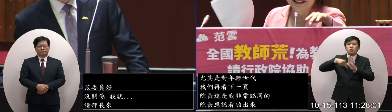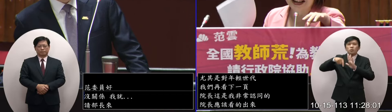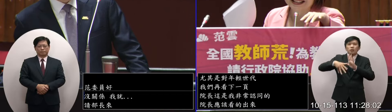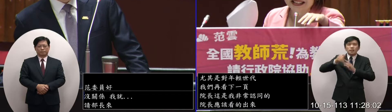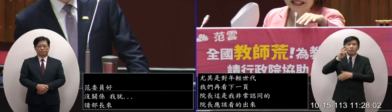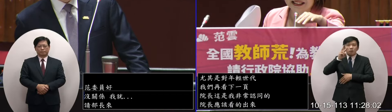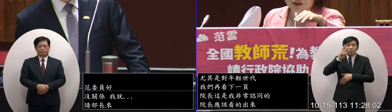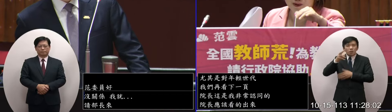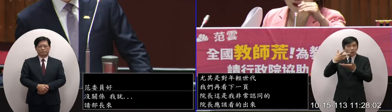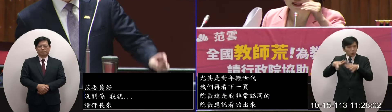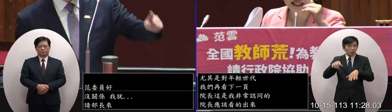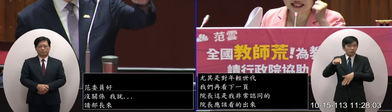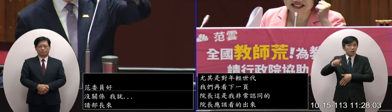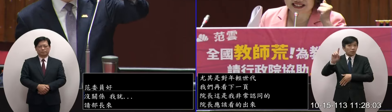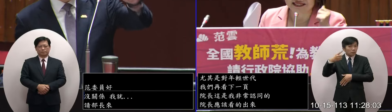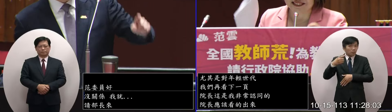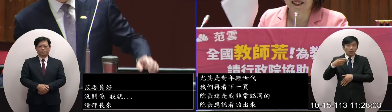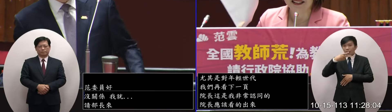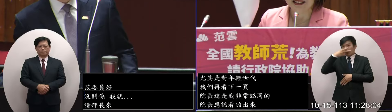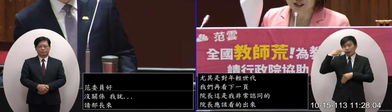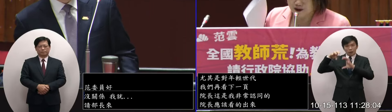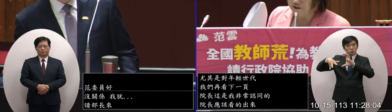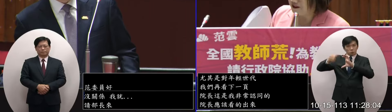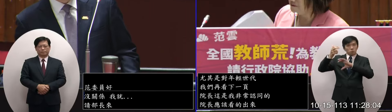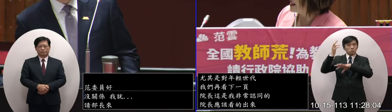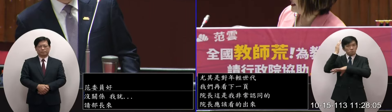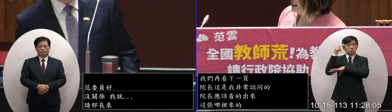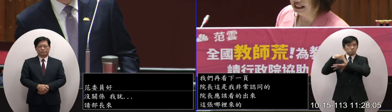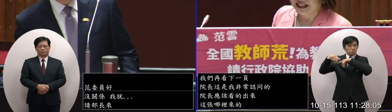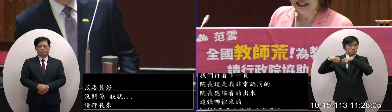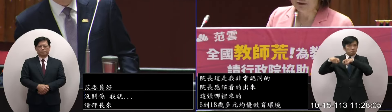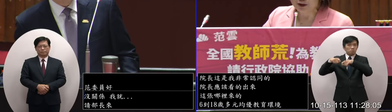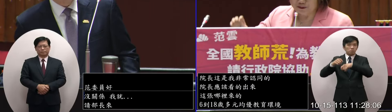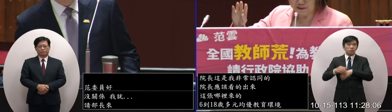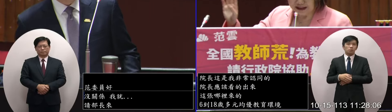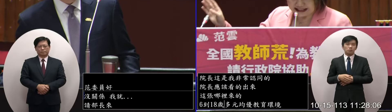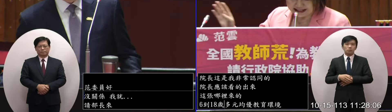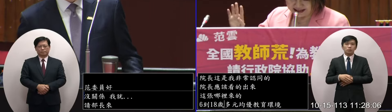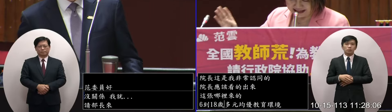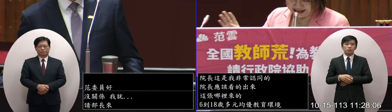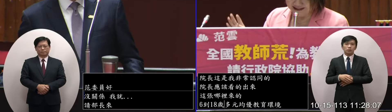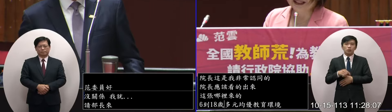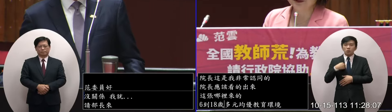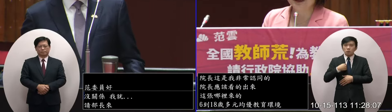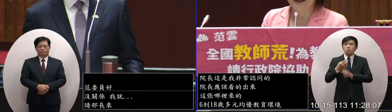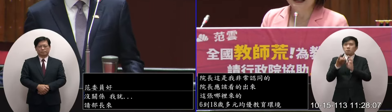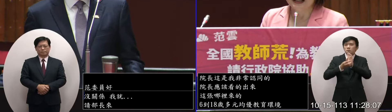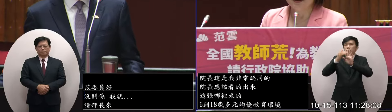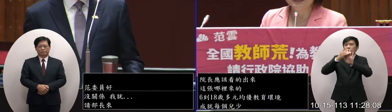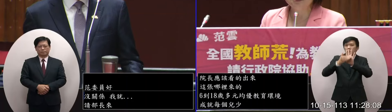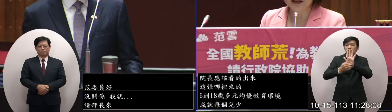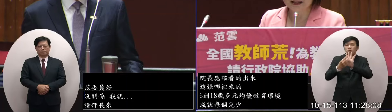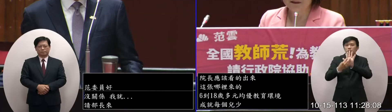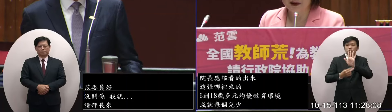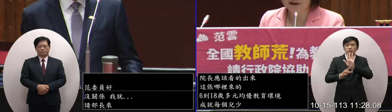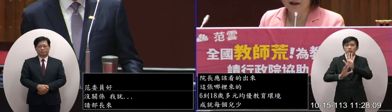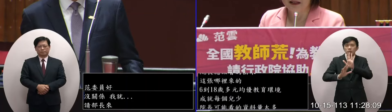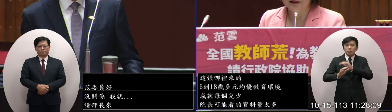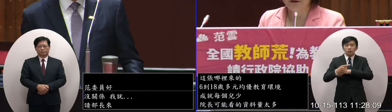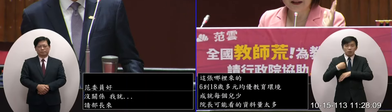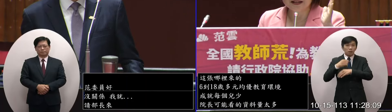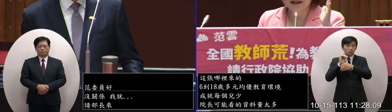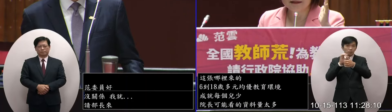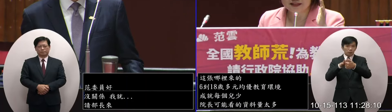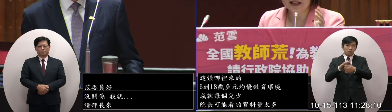我们赖清德总统的政见，教育方面的，那我就不一项一项列入了，我要跟院长报